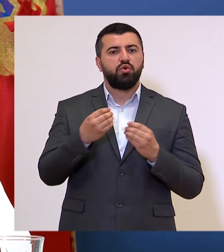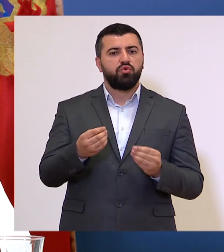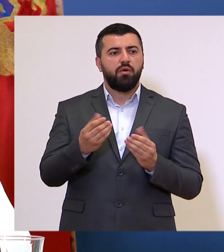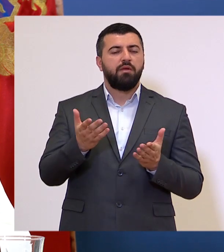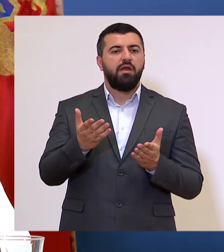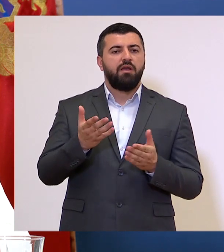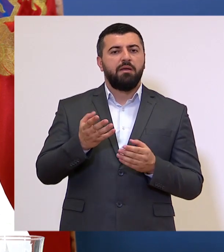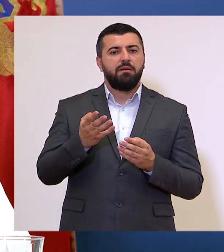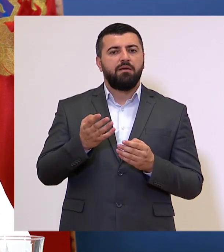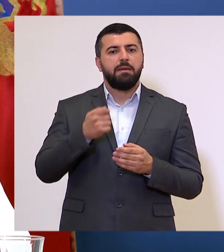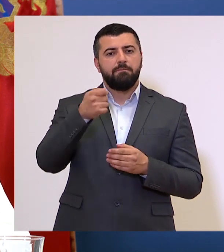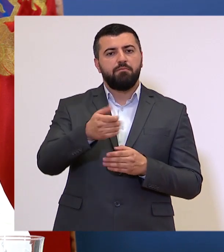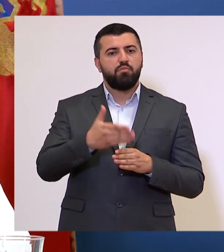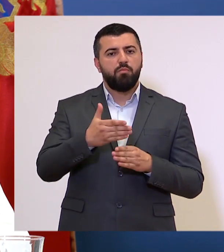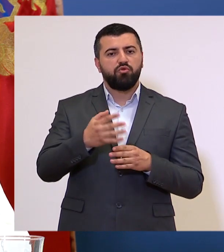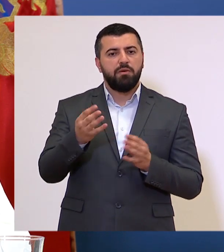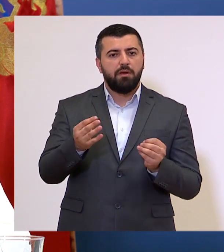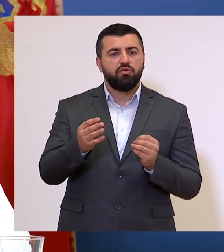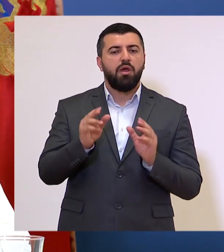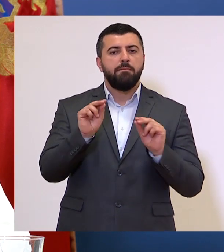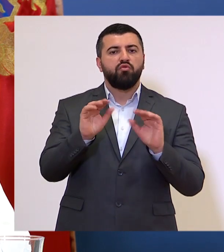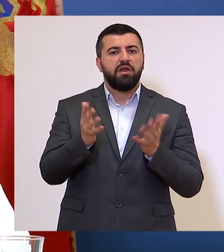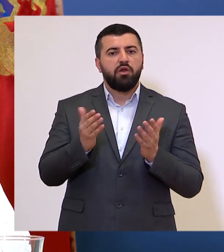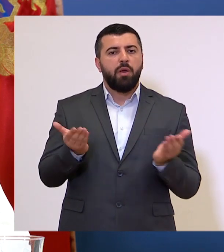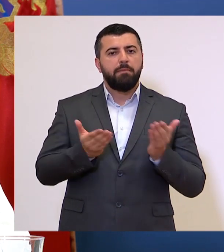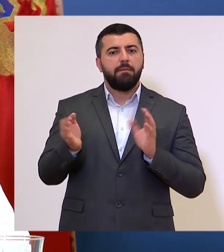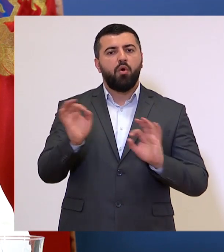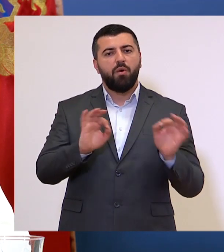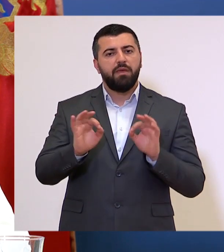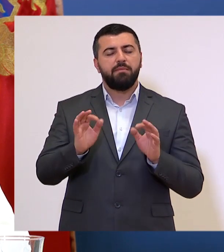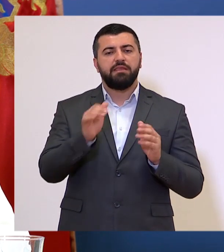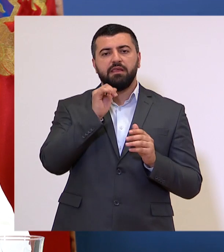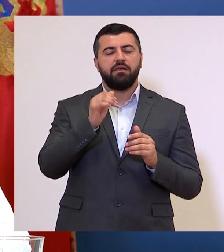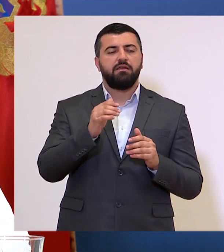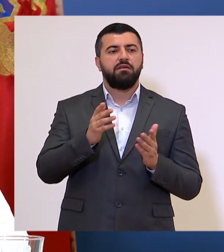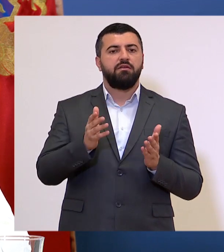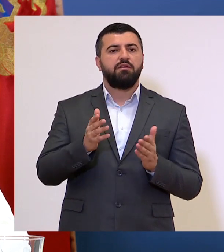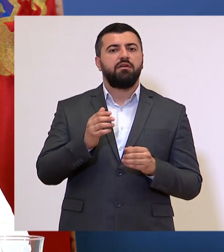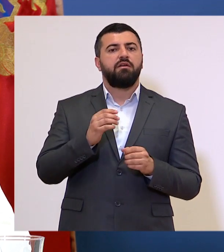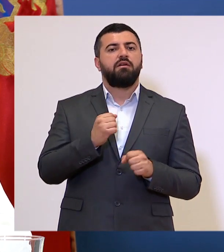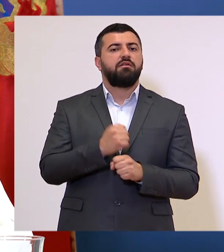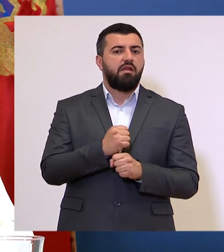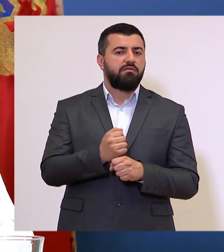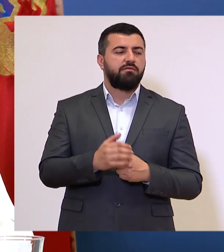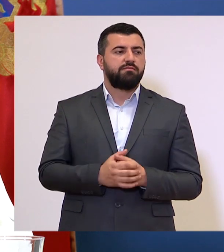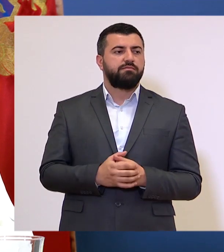toaleta dojke, da se majki pokaže kako da se beba obezbijedi i da proces dojenja ide svojim standardnim